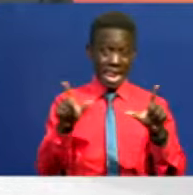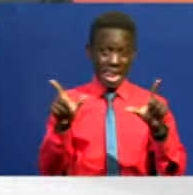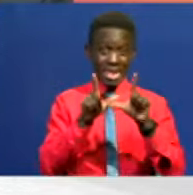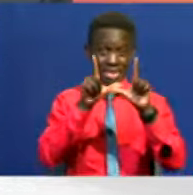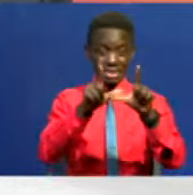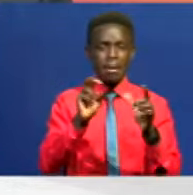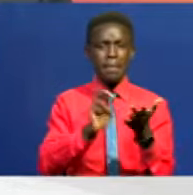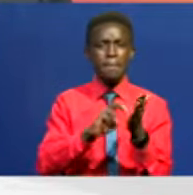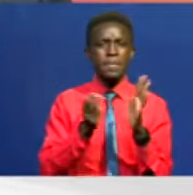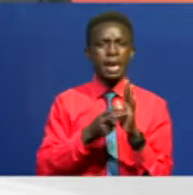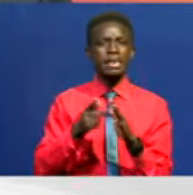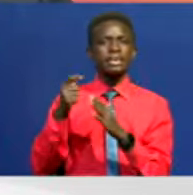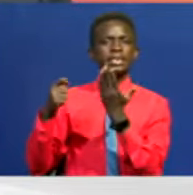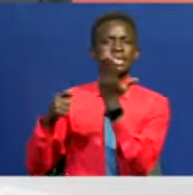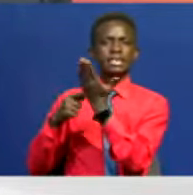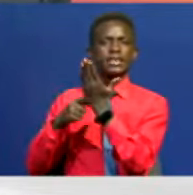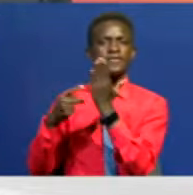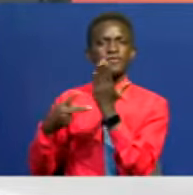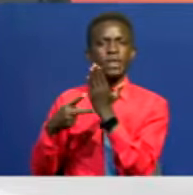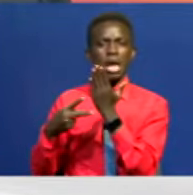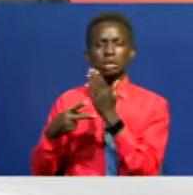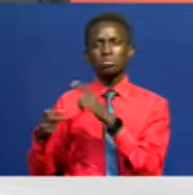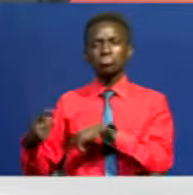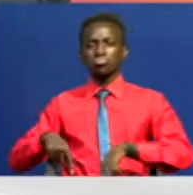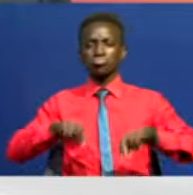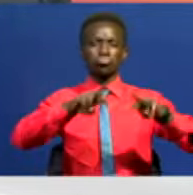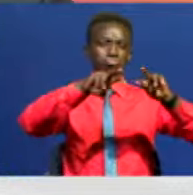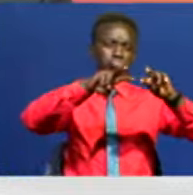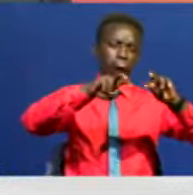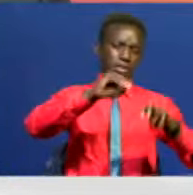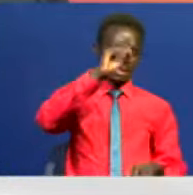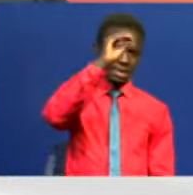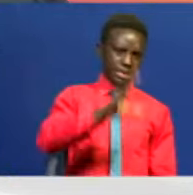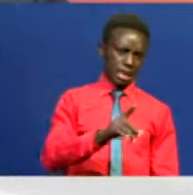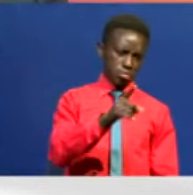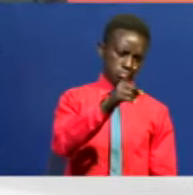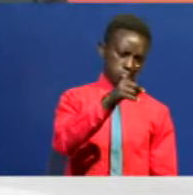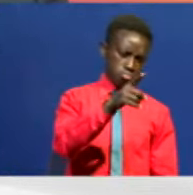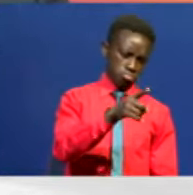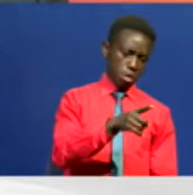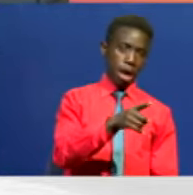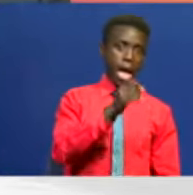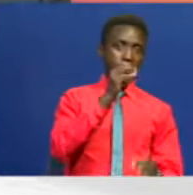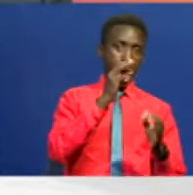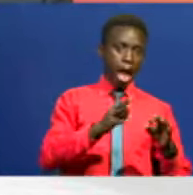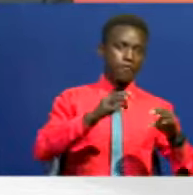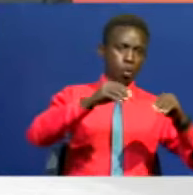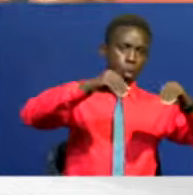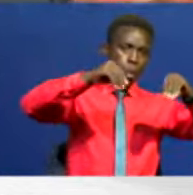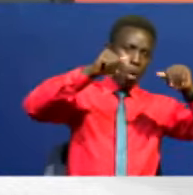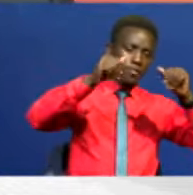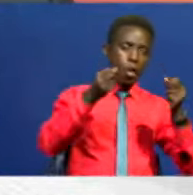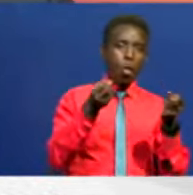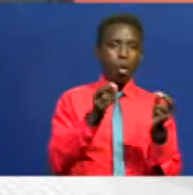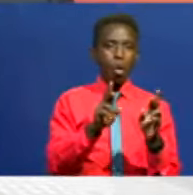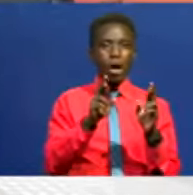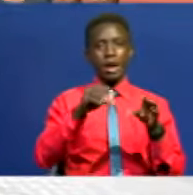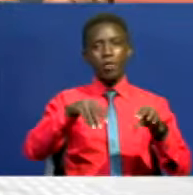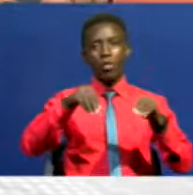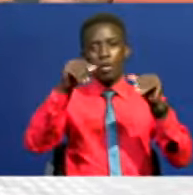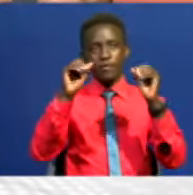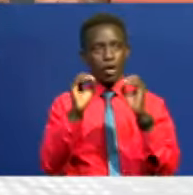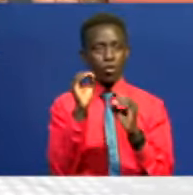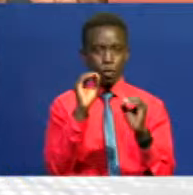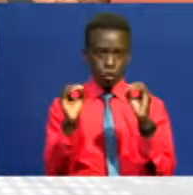TVETA wameangalia wale walimu ambao mko nao, idadi yao, kama wamehitimu ama hawajahitimu. Manake unaweza kuwa umepewa,